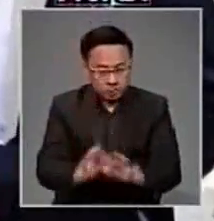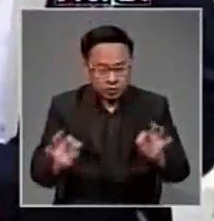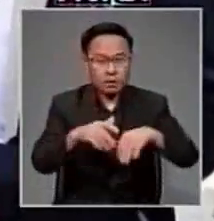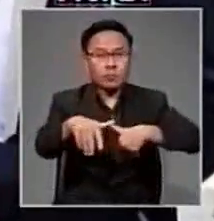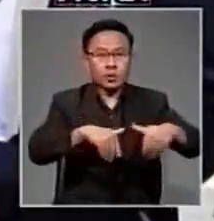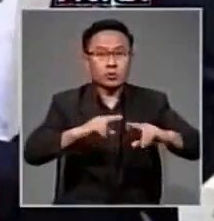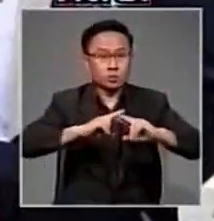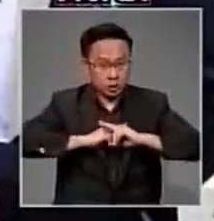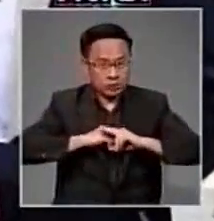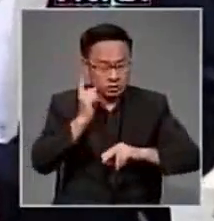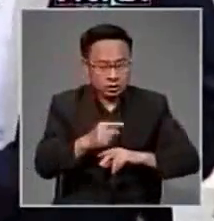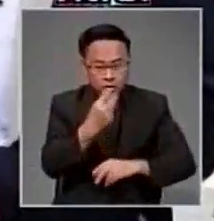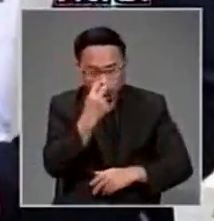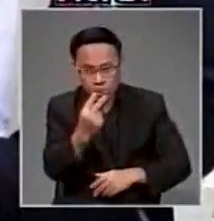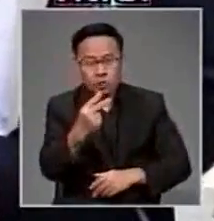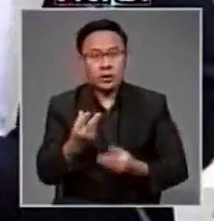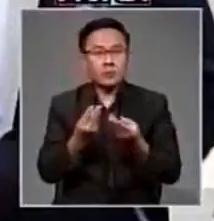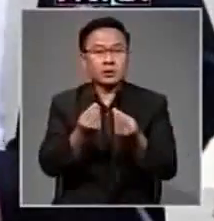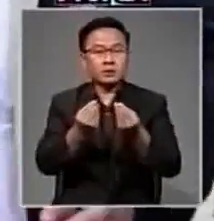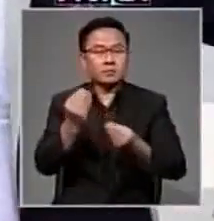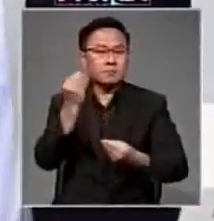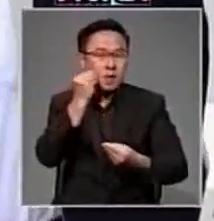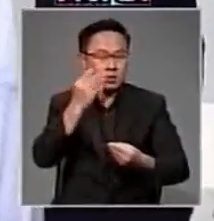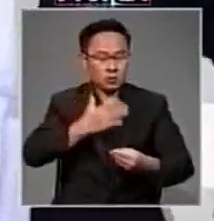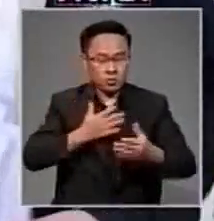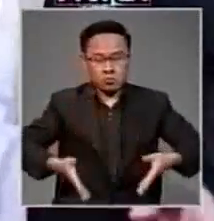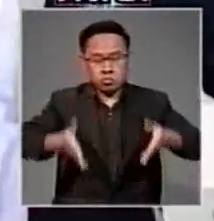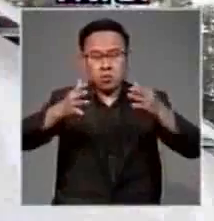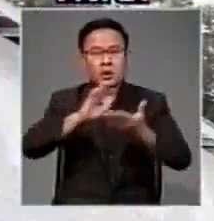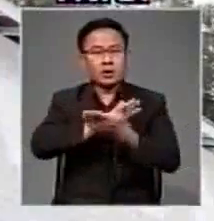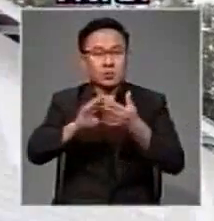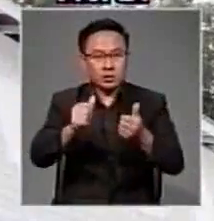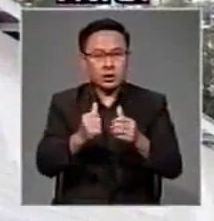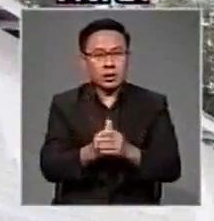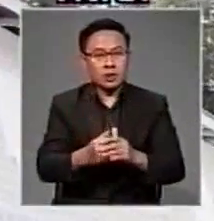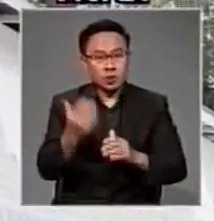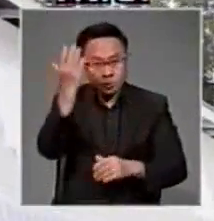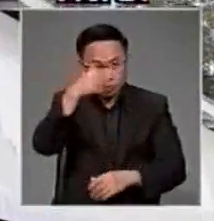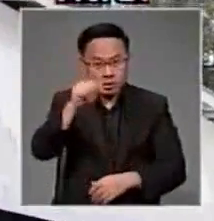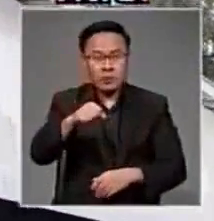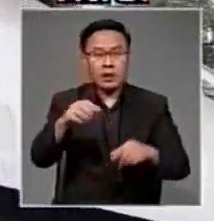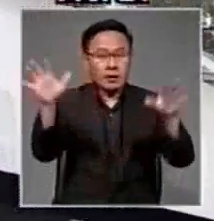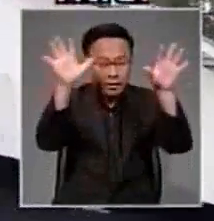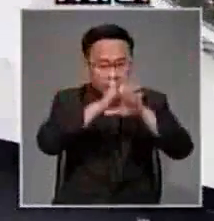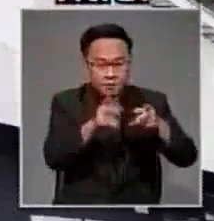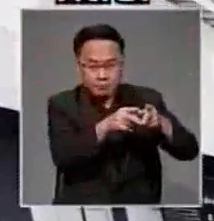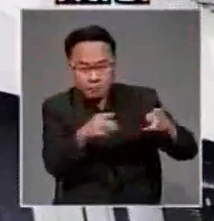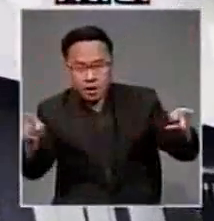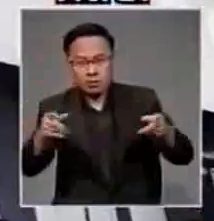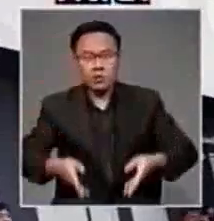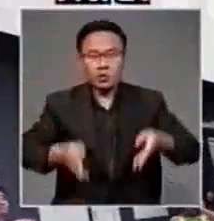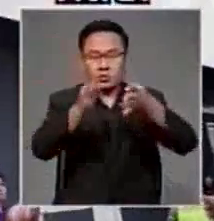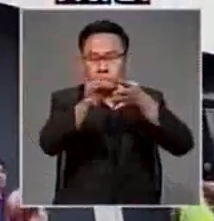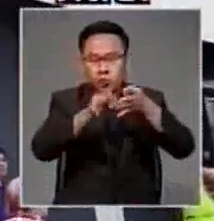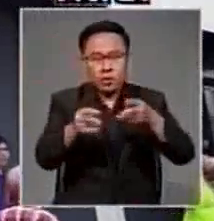รื่องของประชาชนเลยท่านจะมีความมั่นใจท่านจะมีบ้านอยู่ท่านจะเป็นของท่านเองและอยู่อย่างขึ้นบน